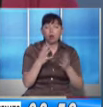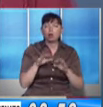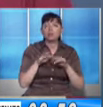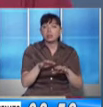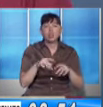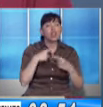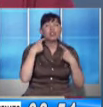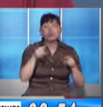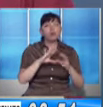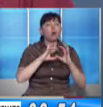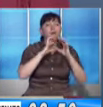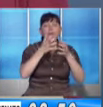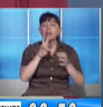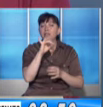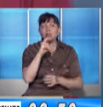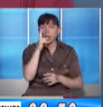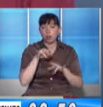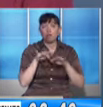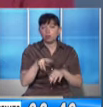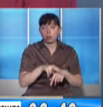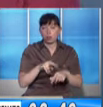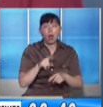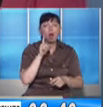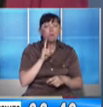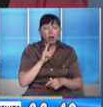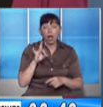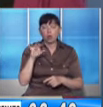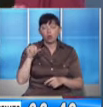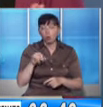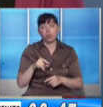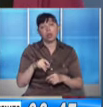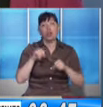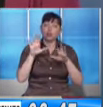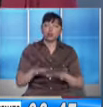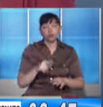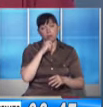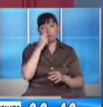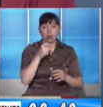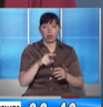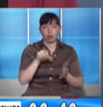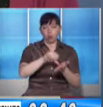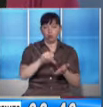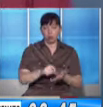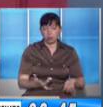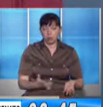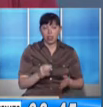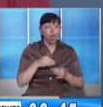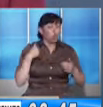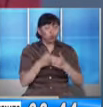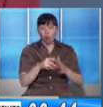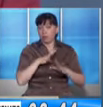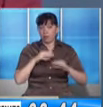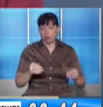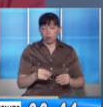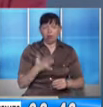nicio țară a lumii, niciun dosar penal, până când domnul Usatăi în 2014 nu a venit în politică? Când a călcat